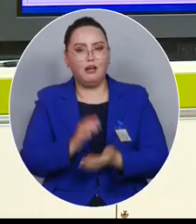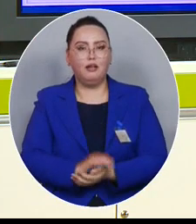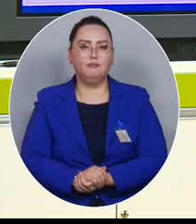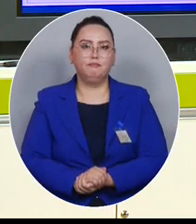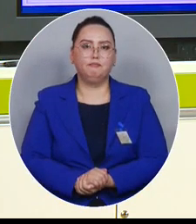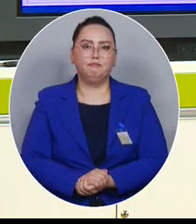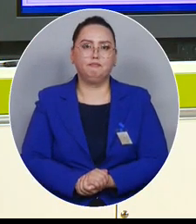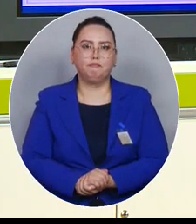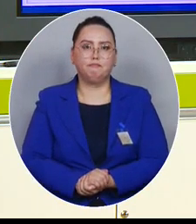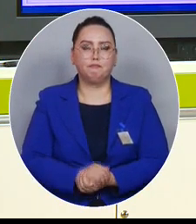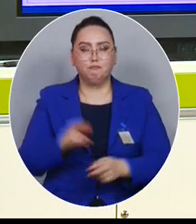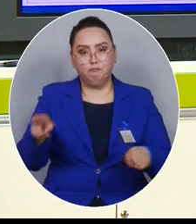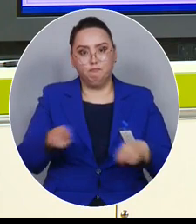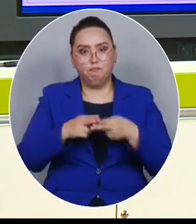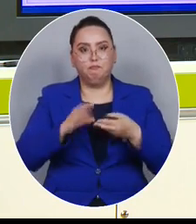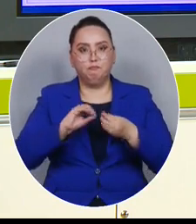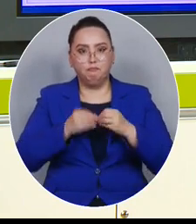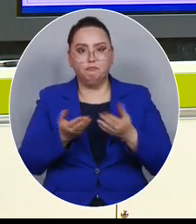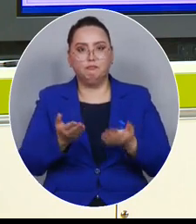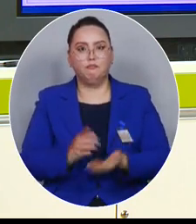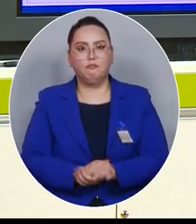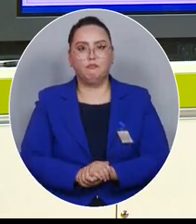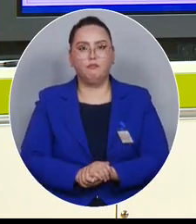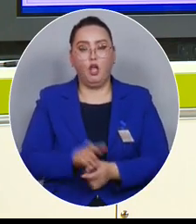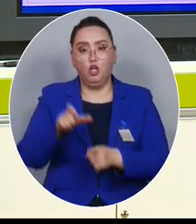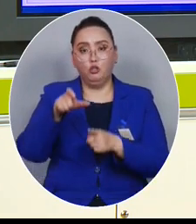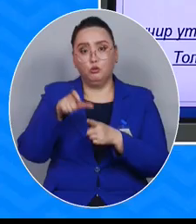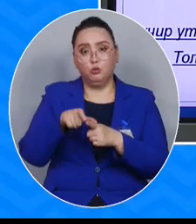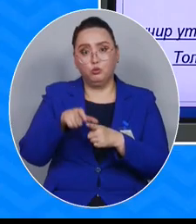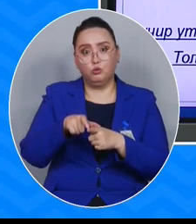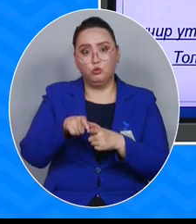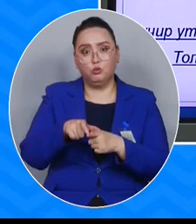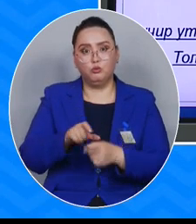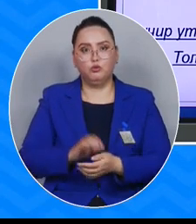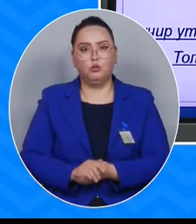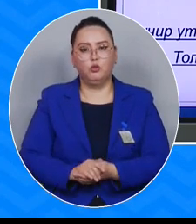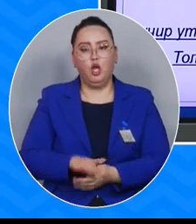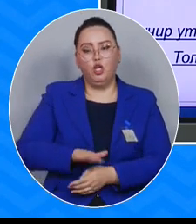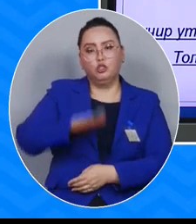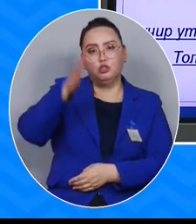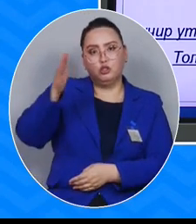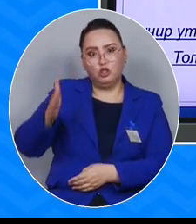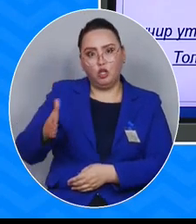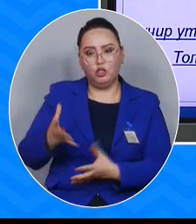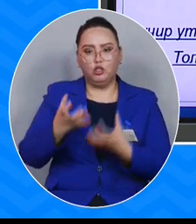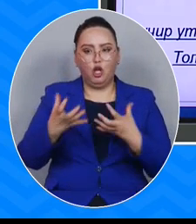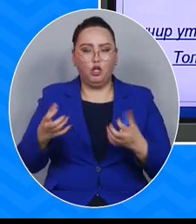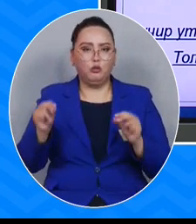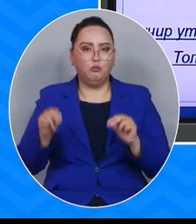Зайан гэд үүмелт хэцгээ. Задыхээр эн нөгцэлүүд яжының байхэр толгоуд өсөж ошшур шхууцэлтэн эрхлэлтээх,